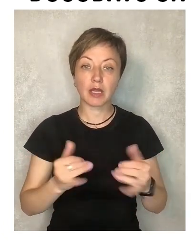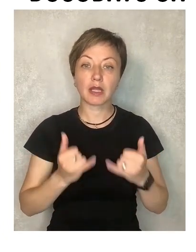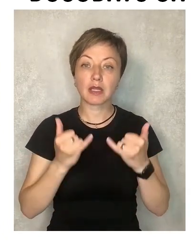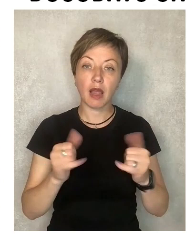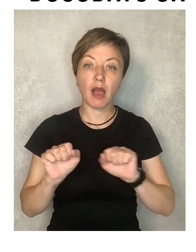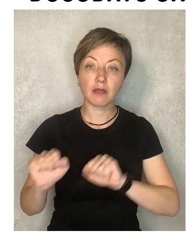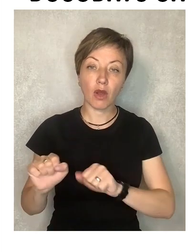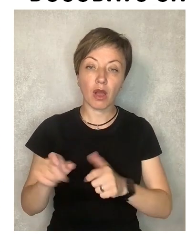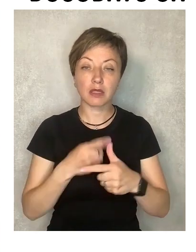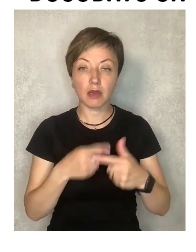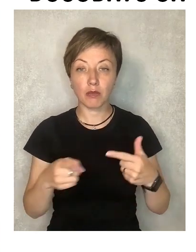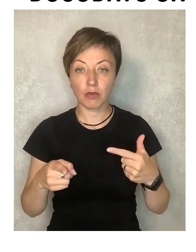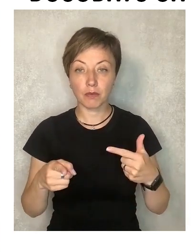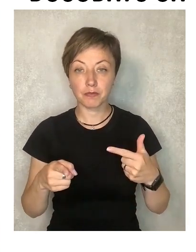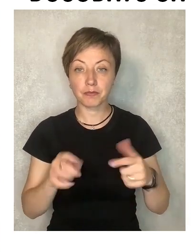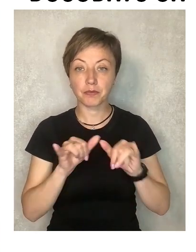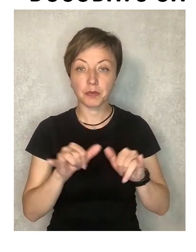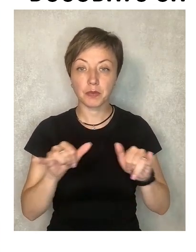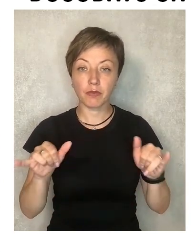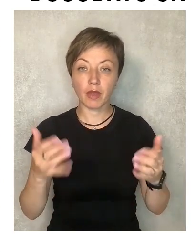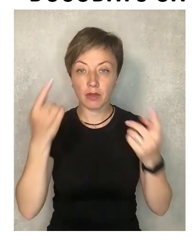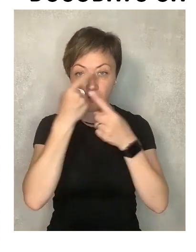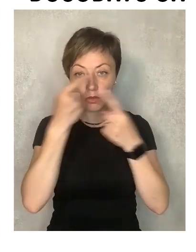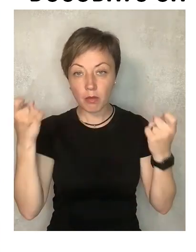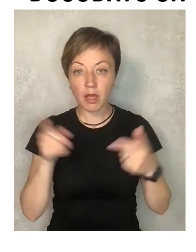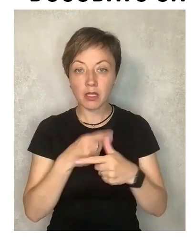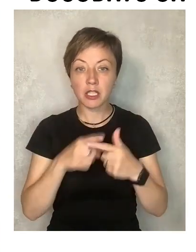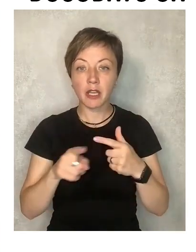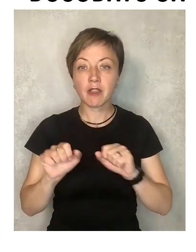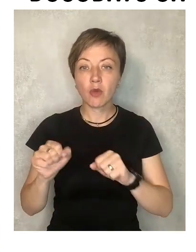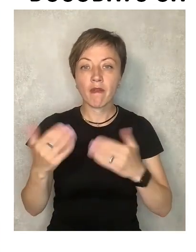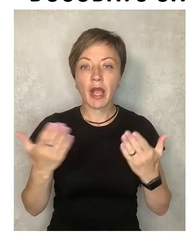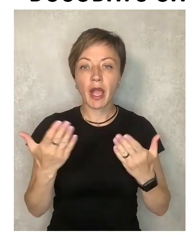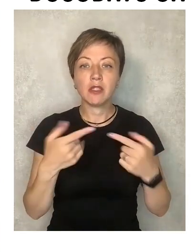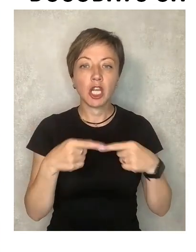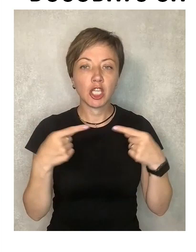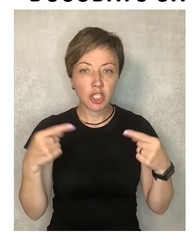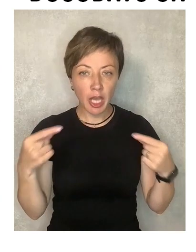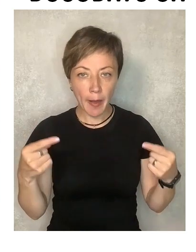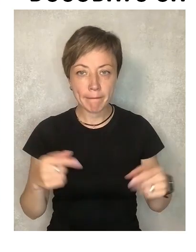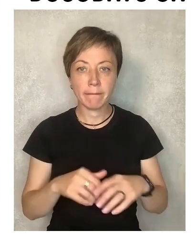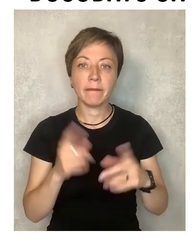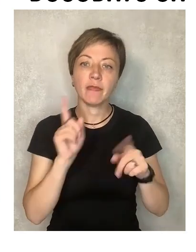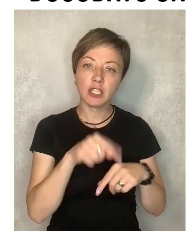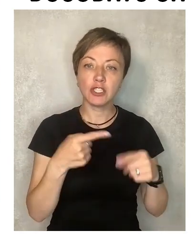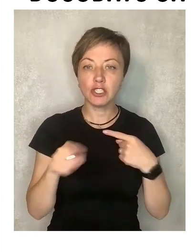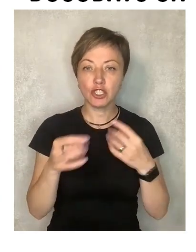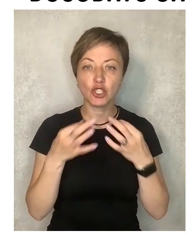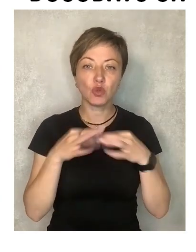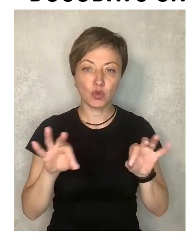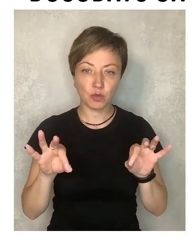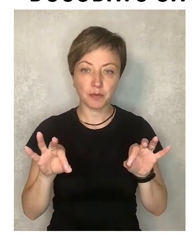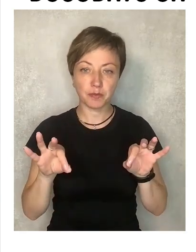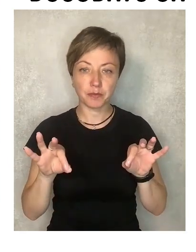для поширення якоїсь інформації чи відстоювання якихось речей в тій чи іншій мірі доступний